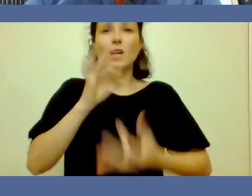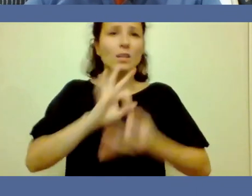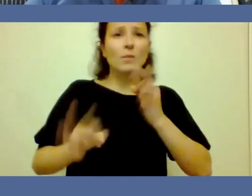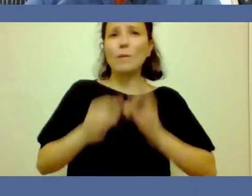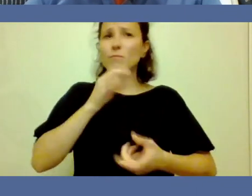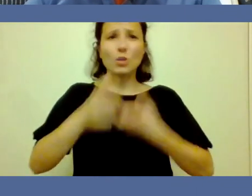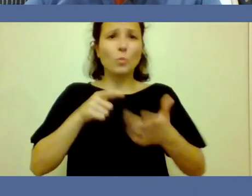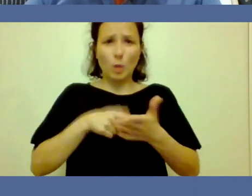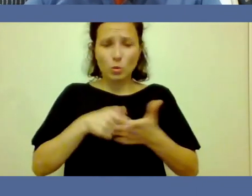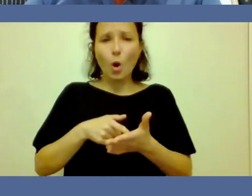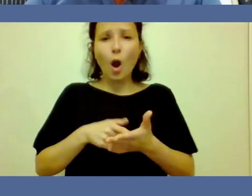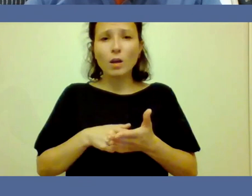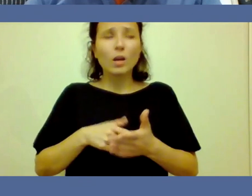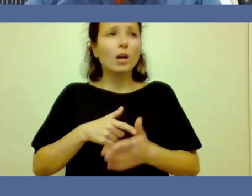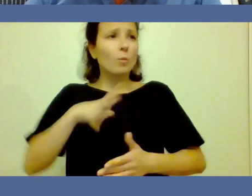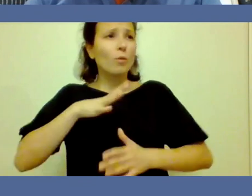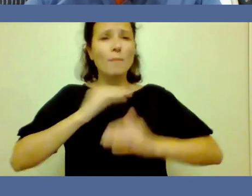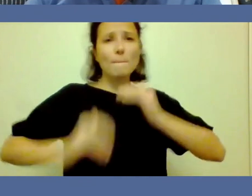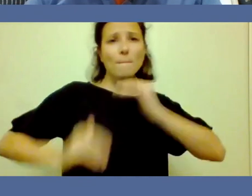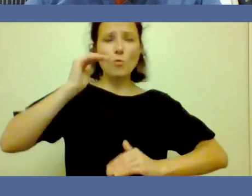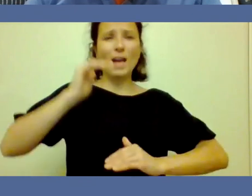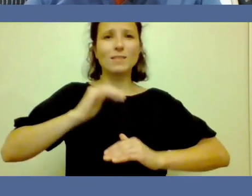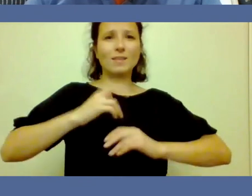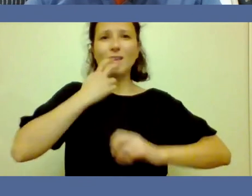bym miała, nie wiem, nadmiar albo bym podkładała bomby.